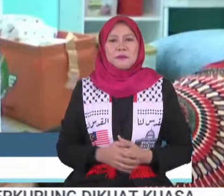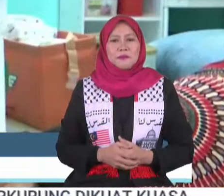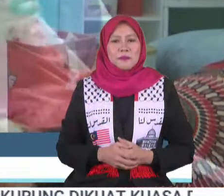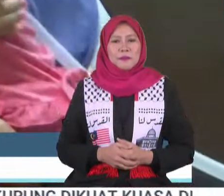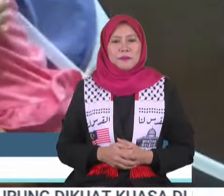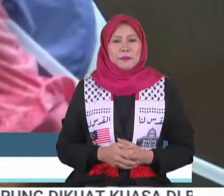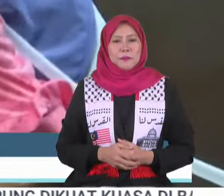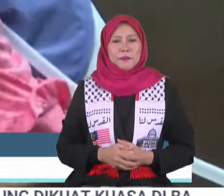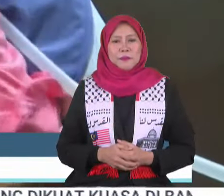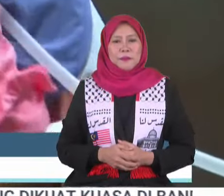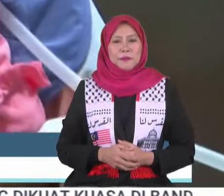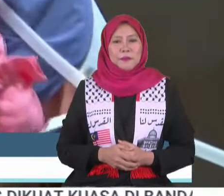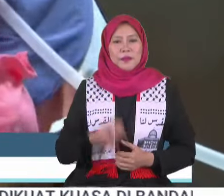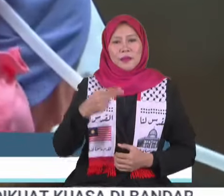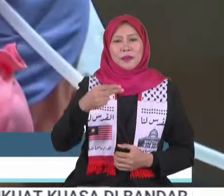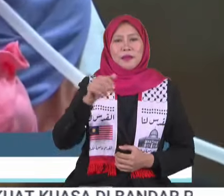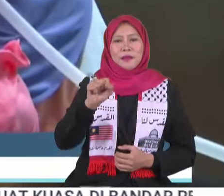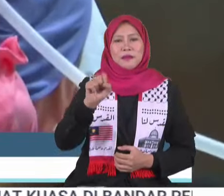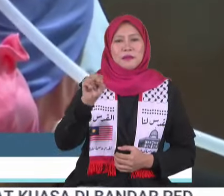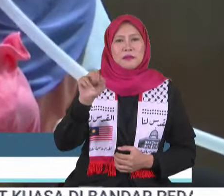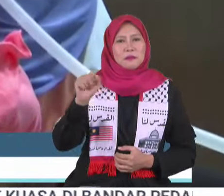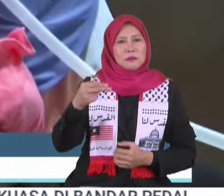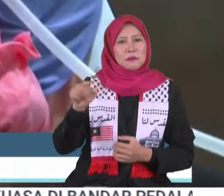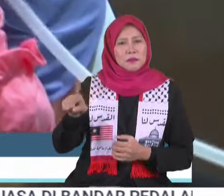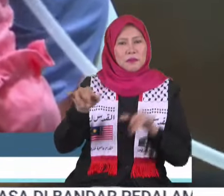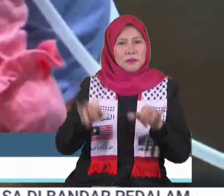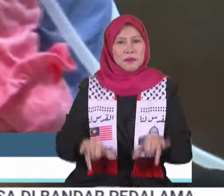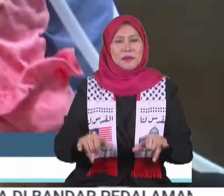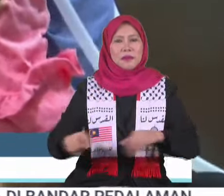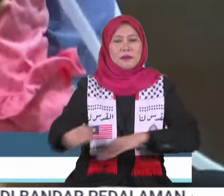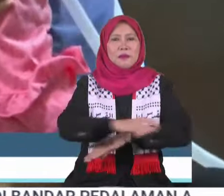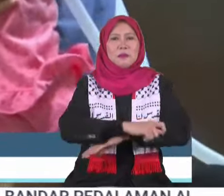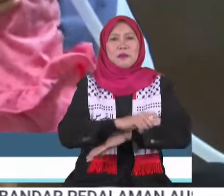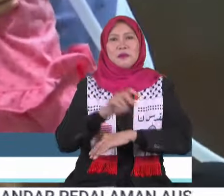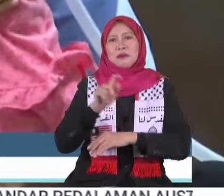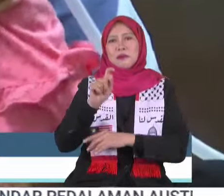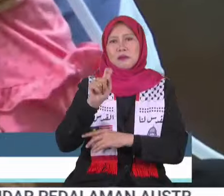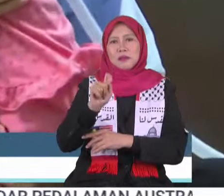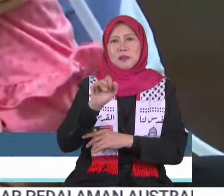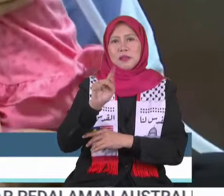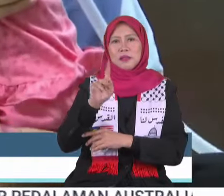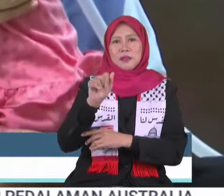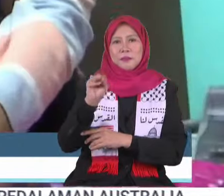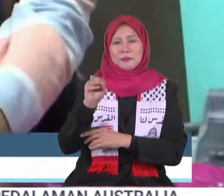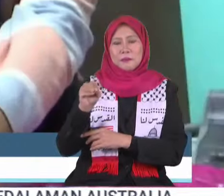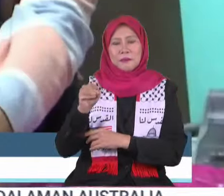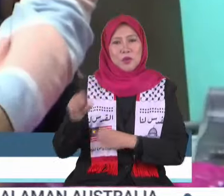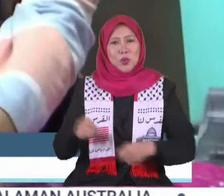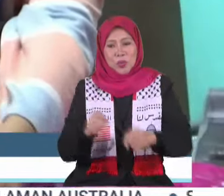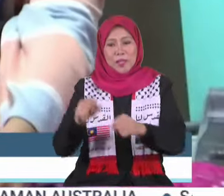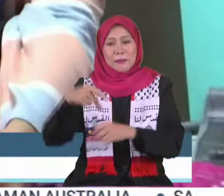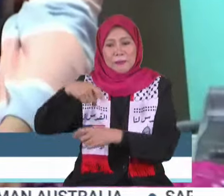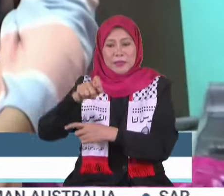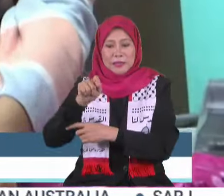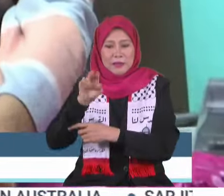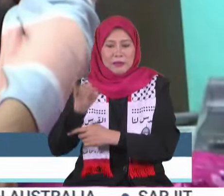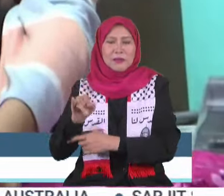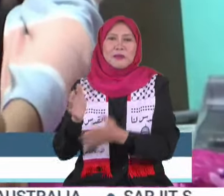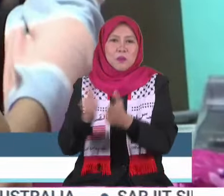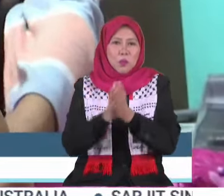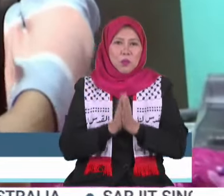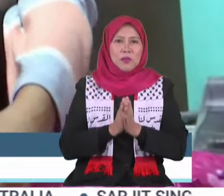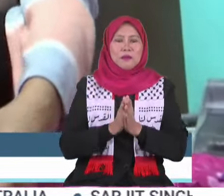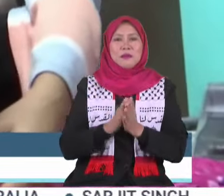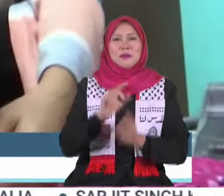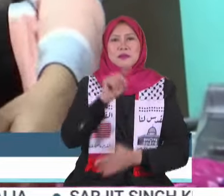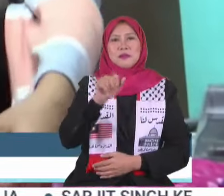sendiri. Nur Hasnadia yang menetap di Taman Ru Tikam Batu, Sungai Petani, turut memohon bantuan Lembaga